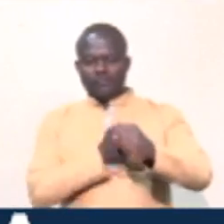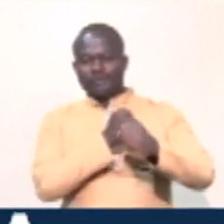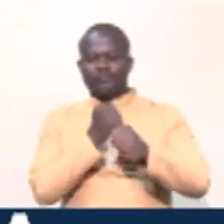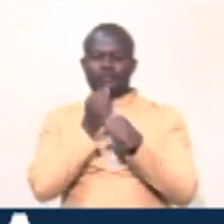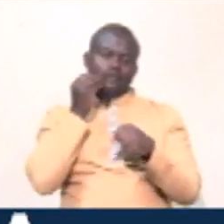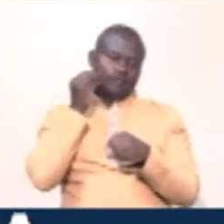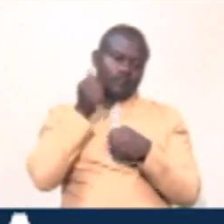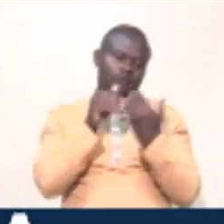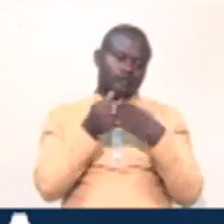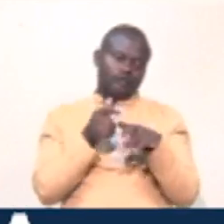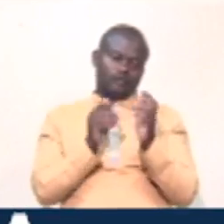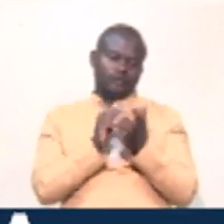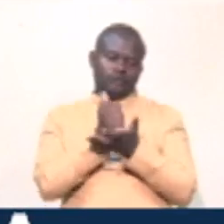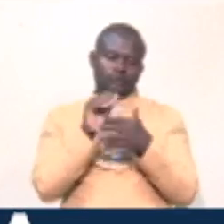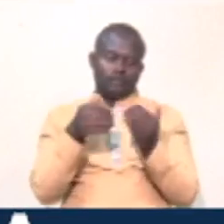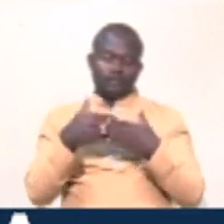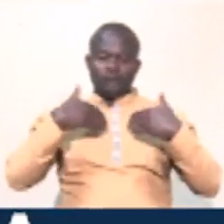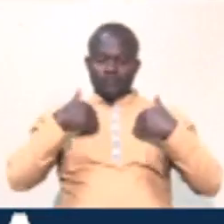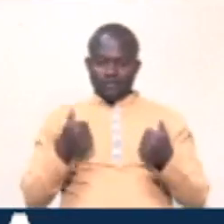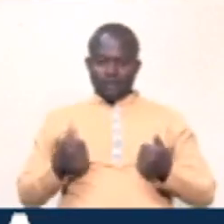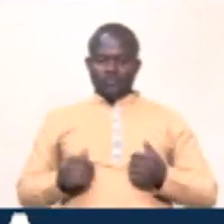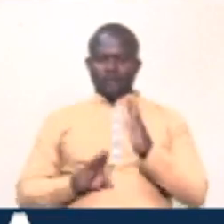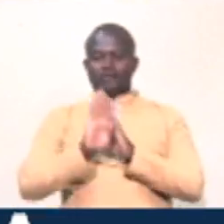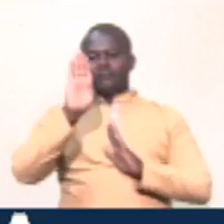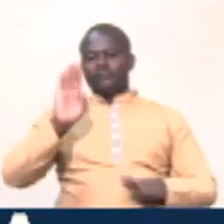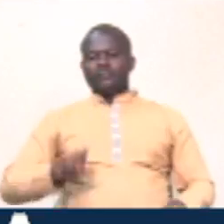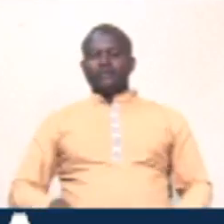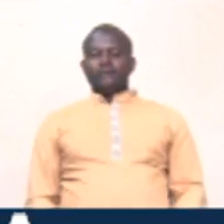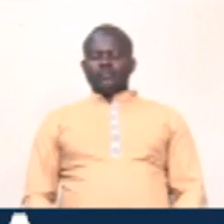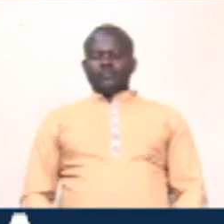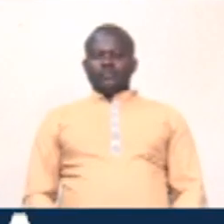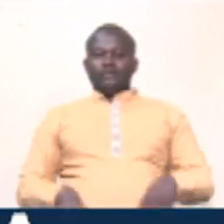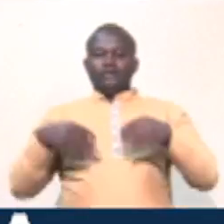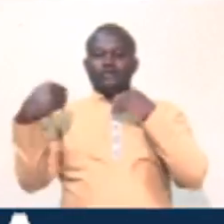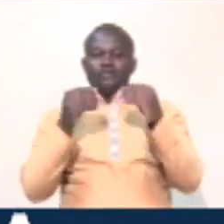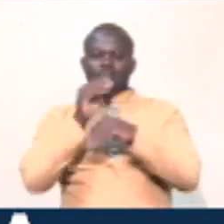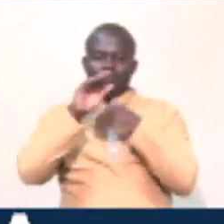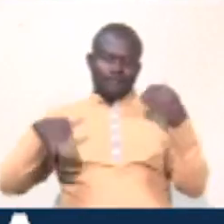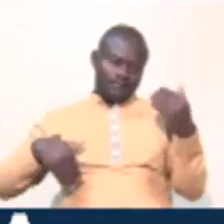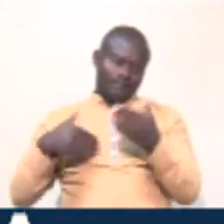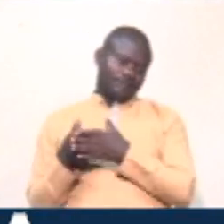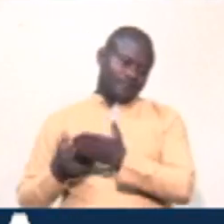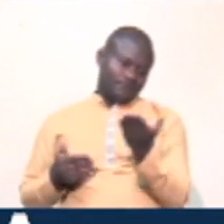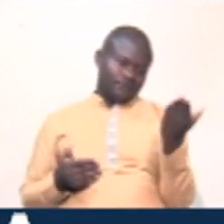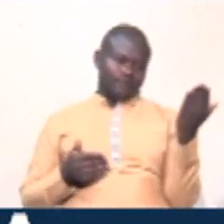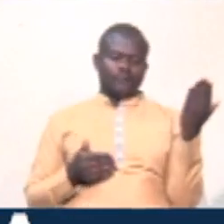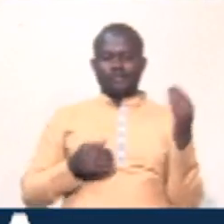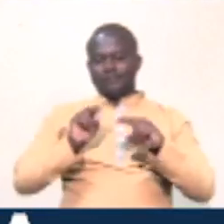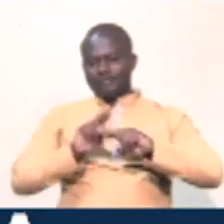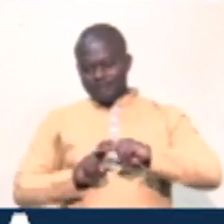mu rugo iwe, ndetse yemeza ko kabaye umusingi w'iterambere mu muryango. Ibikoresho byose, icyitwa igikoresho cy'ububaji ndagikora, zaba